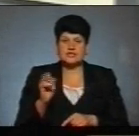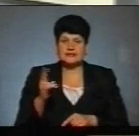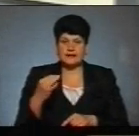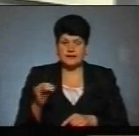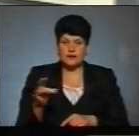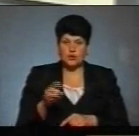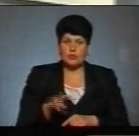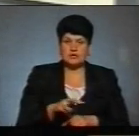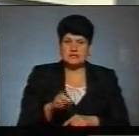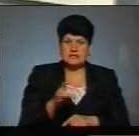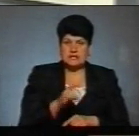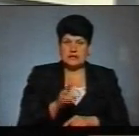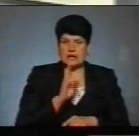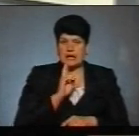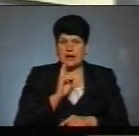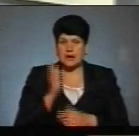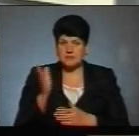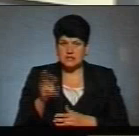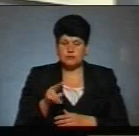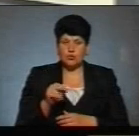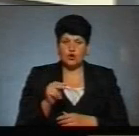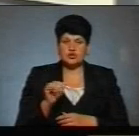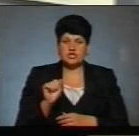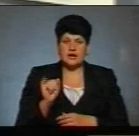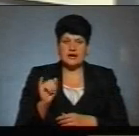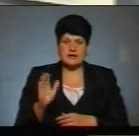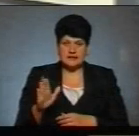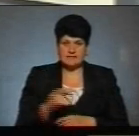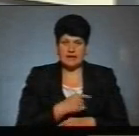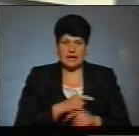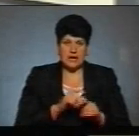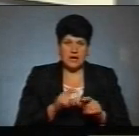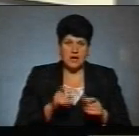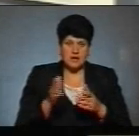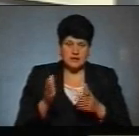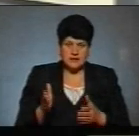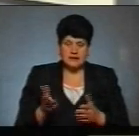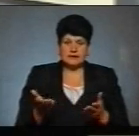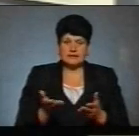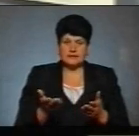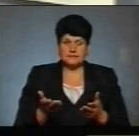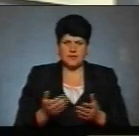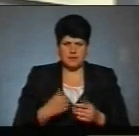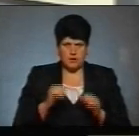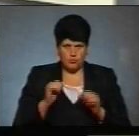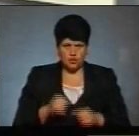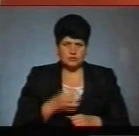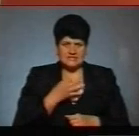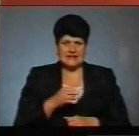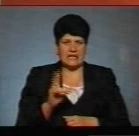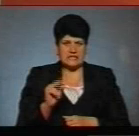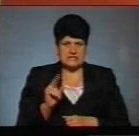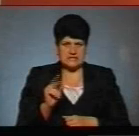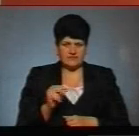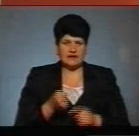як Монастирський район, Кременець також, Почаїв лікарня, де необхідно було. Звати цифри,